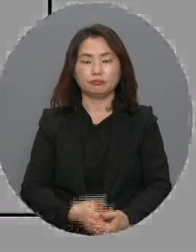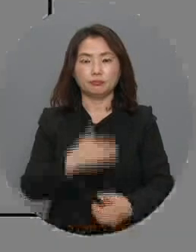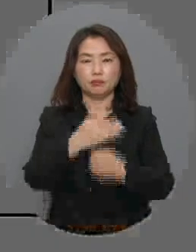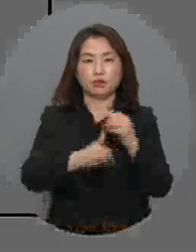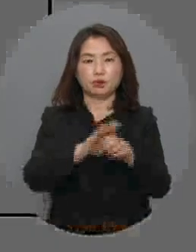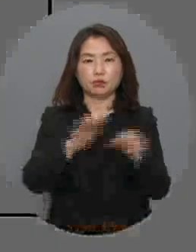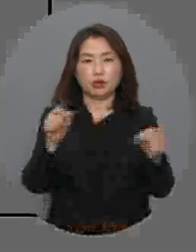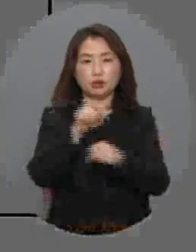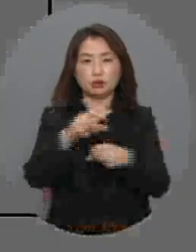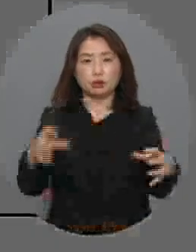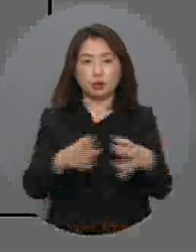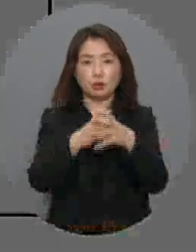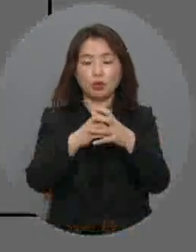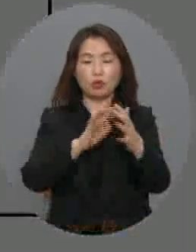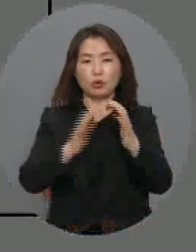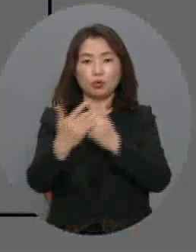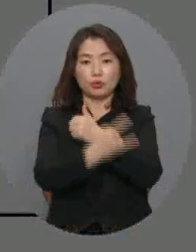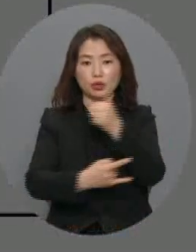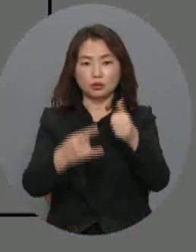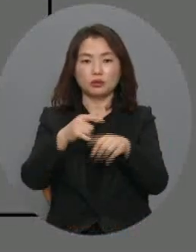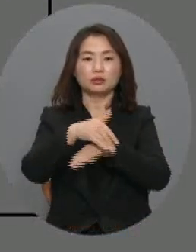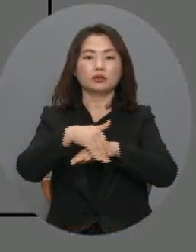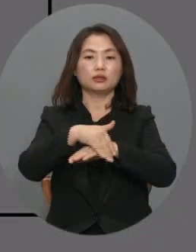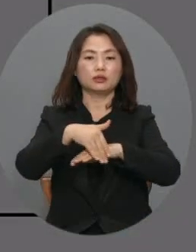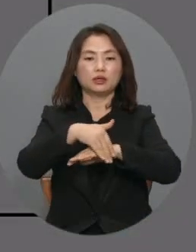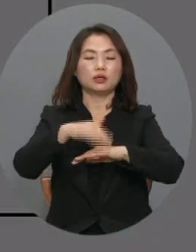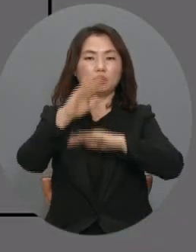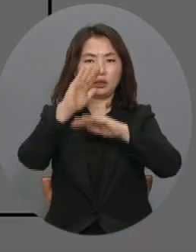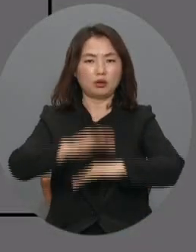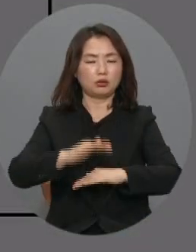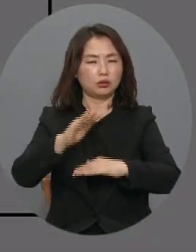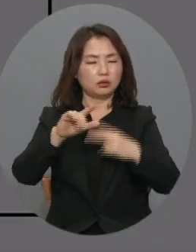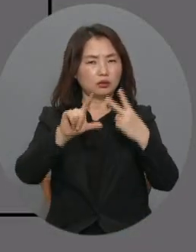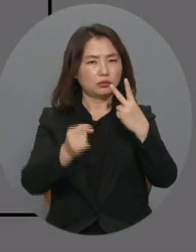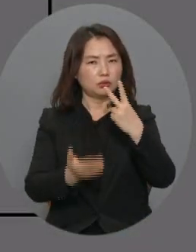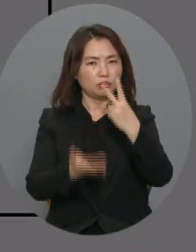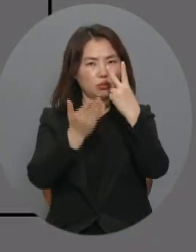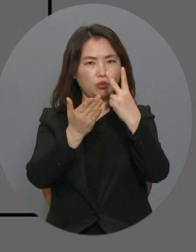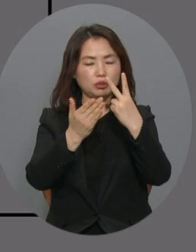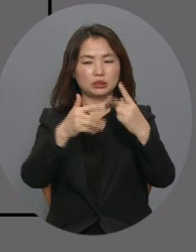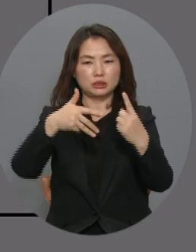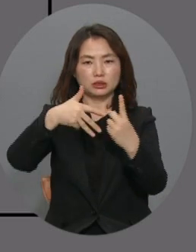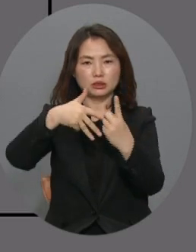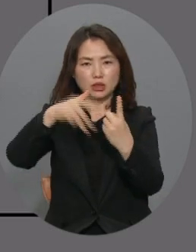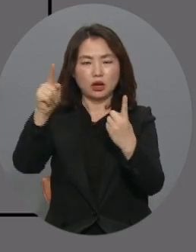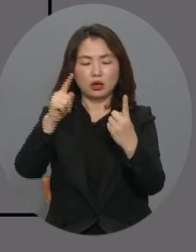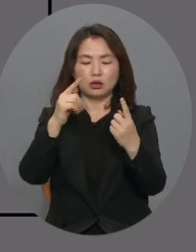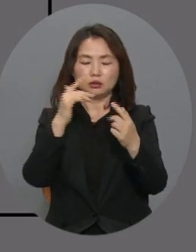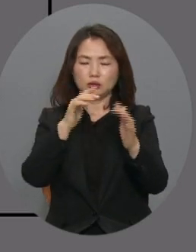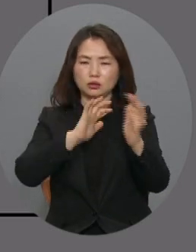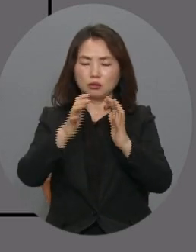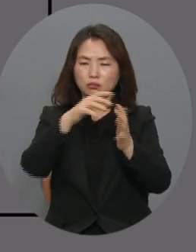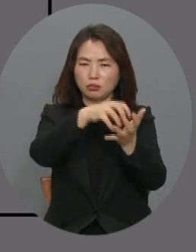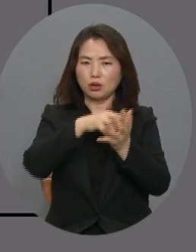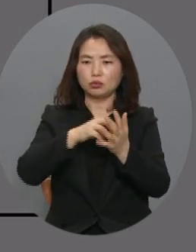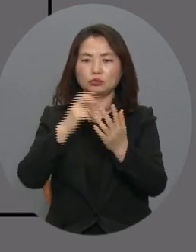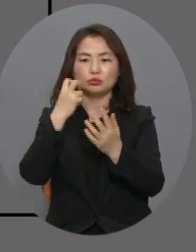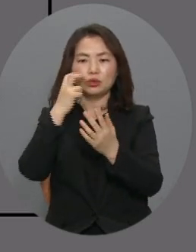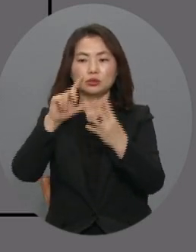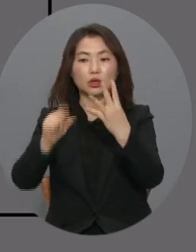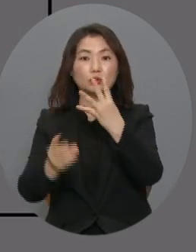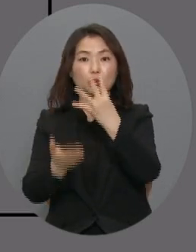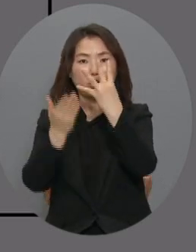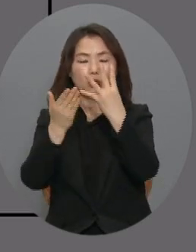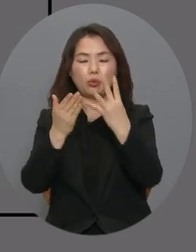대구 영북 행정통합 공론화위원회가 마련한 로드맵입니다. 당장 다음 달 초 1차 시도 및 의견을 확인하고 두 달 뒤 4월